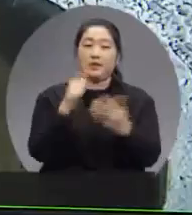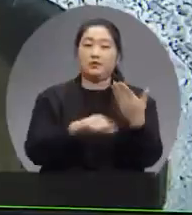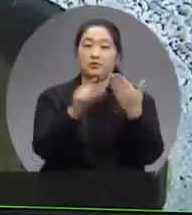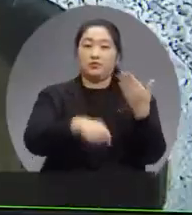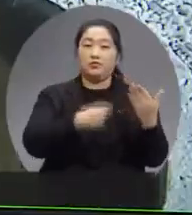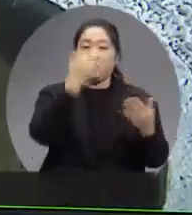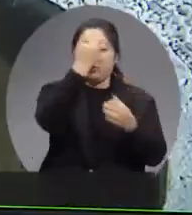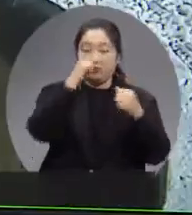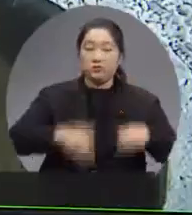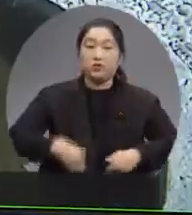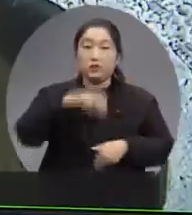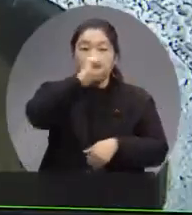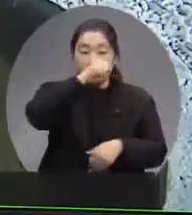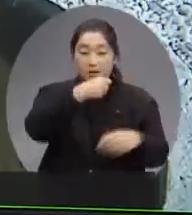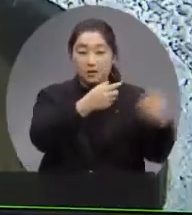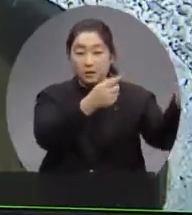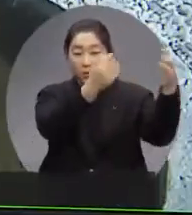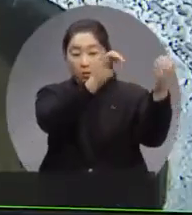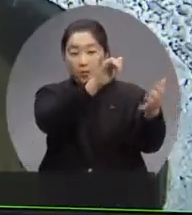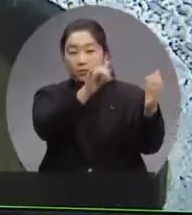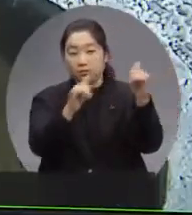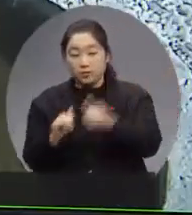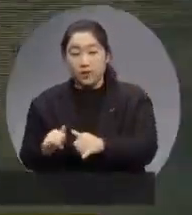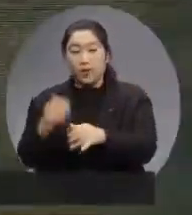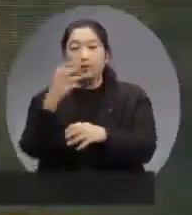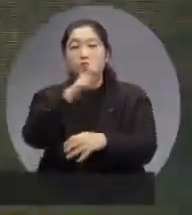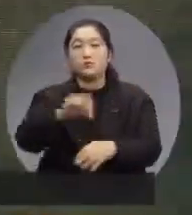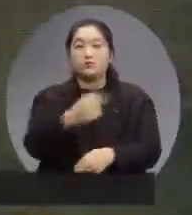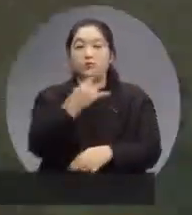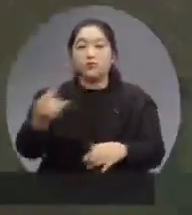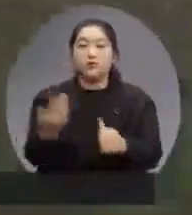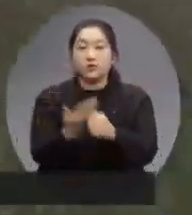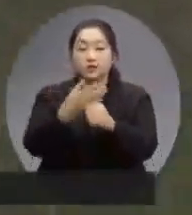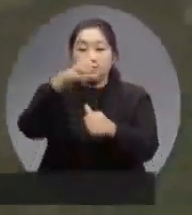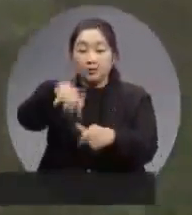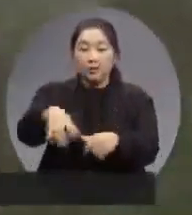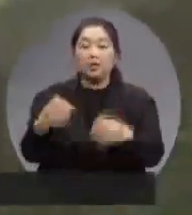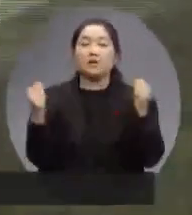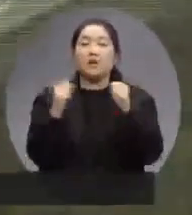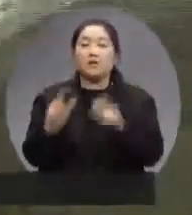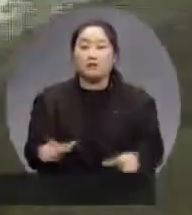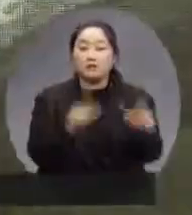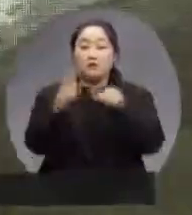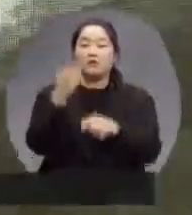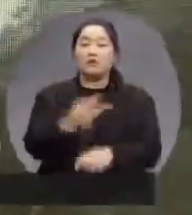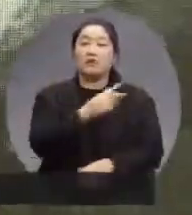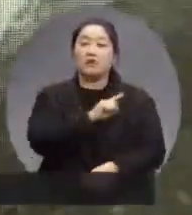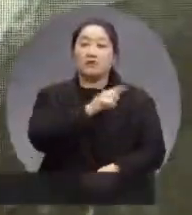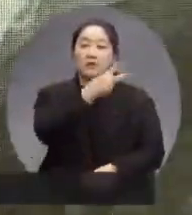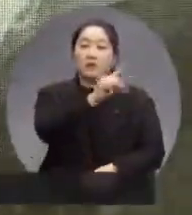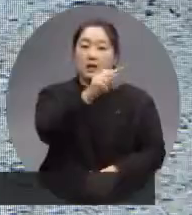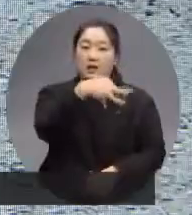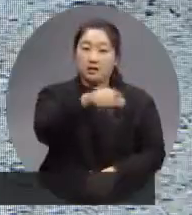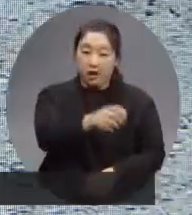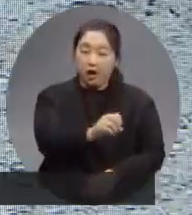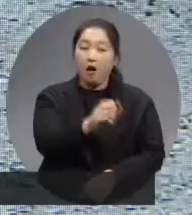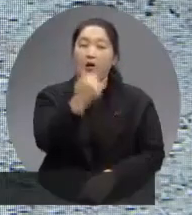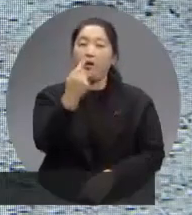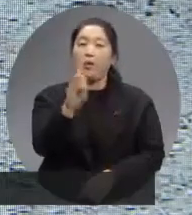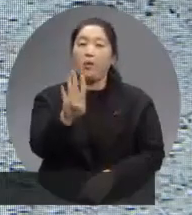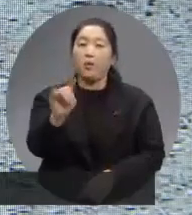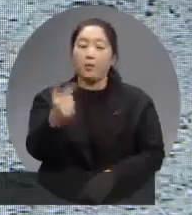충남 예산에서 건너와 청주 문의면에 사육장에서 겨울을 나고 있는 대청이와 호반입니다 넉달만에